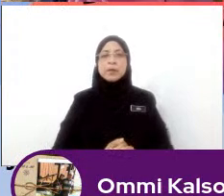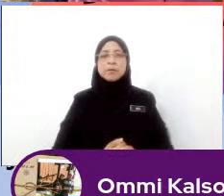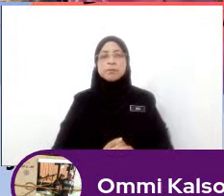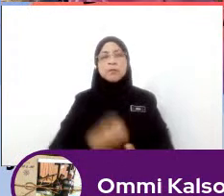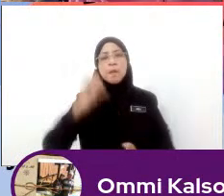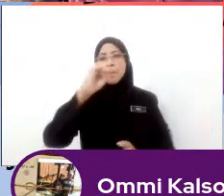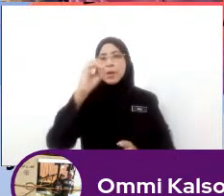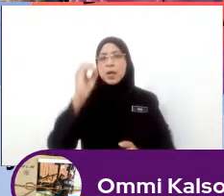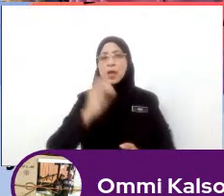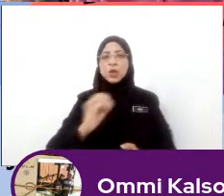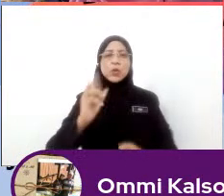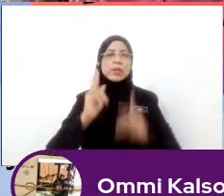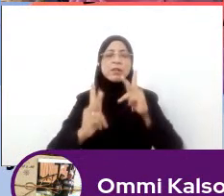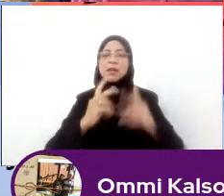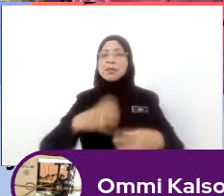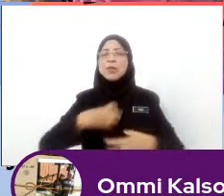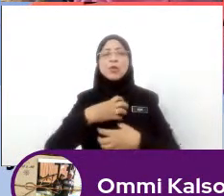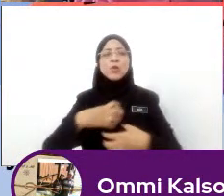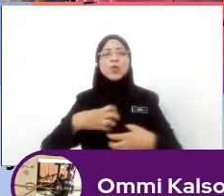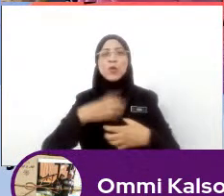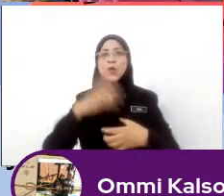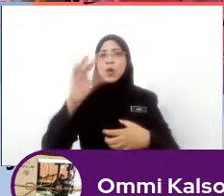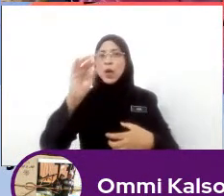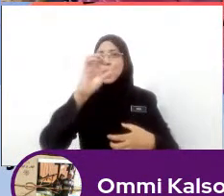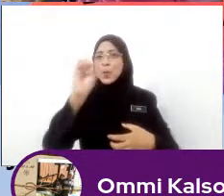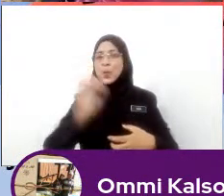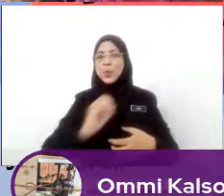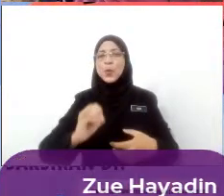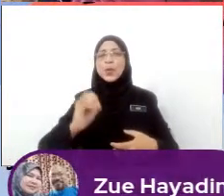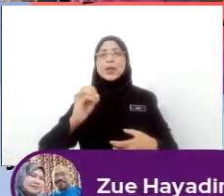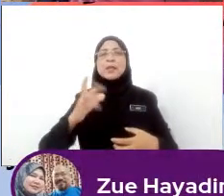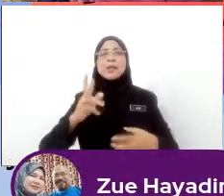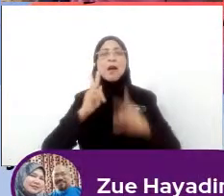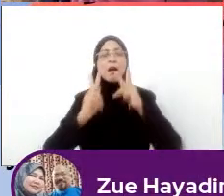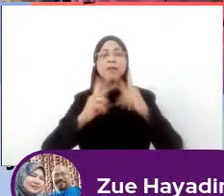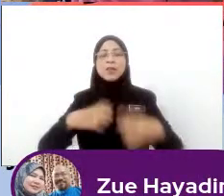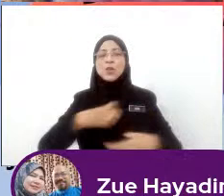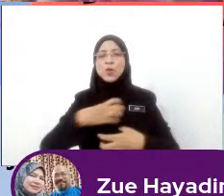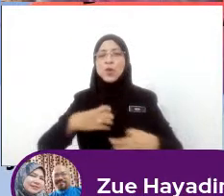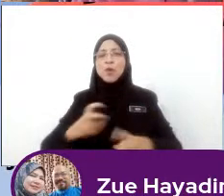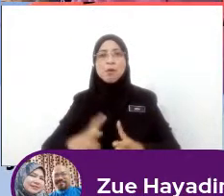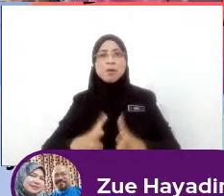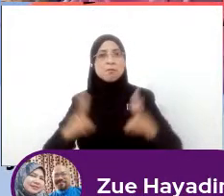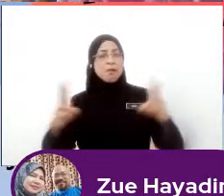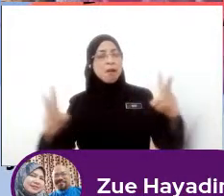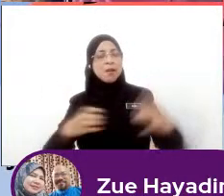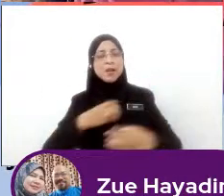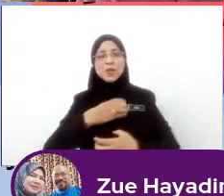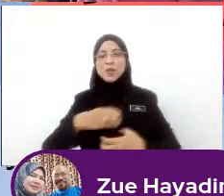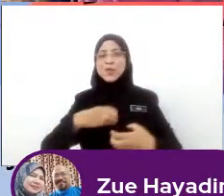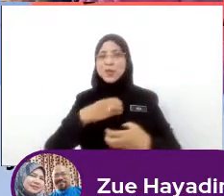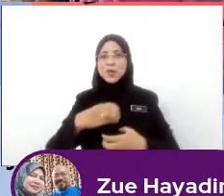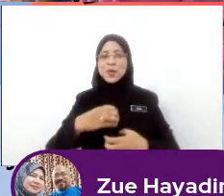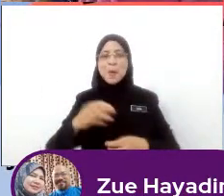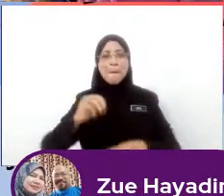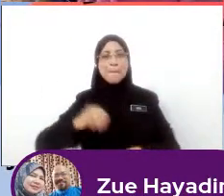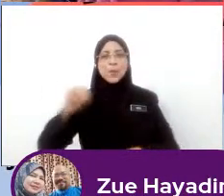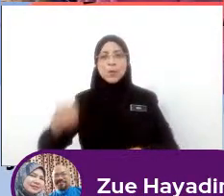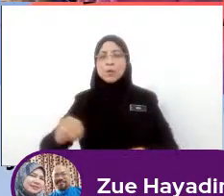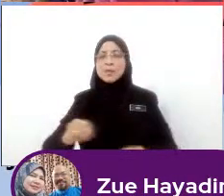yang kata seronok, tengok 80% yang kata seronok dan juga sangat seronok. Jadi murid semua lebih